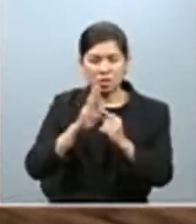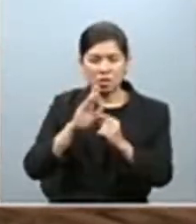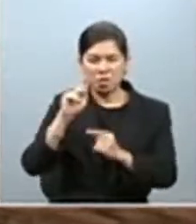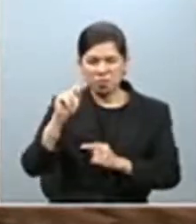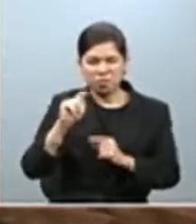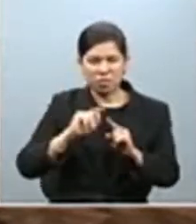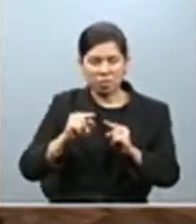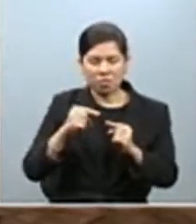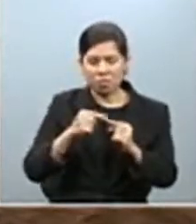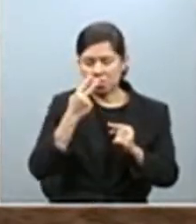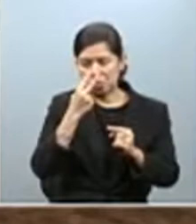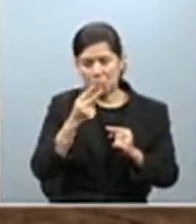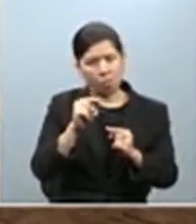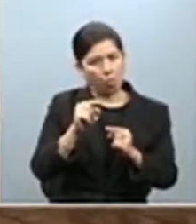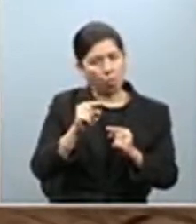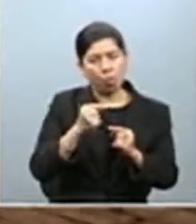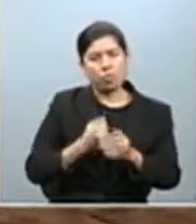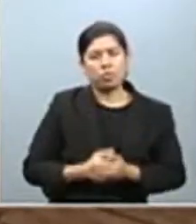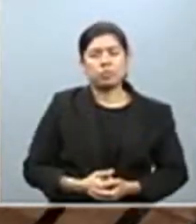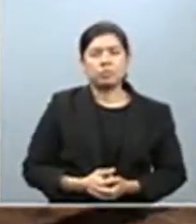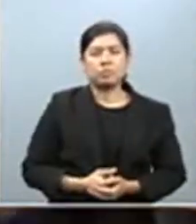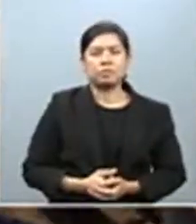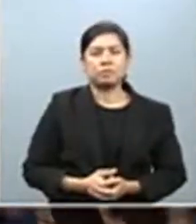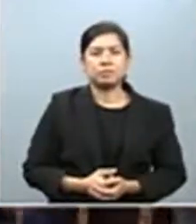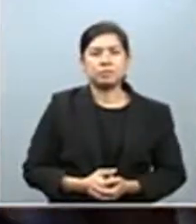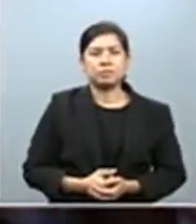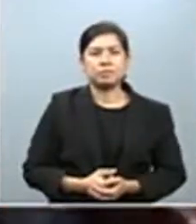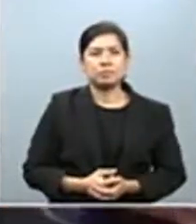มากคืออะไรไปชมค่ะ